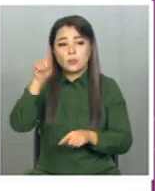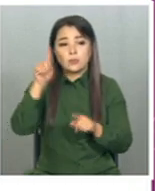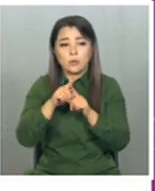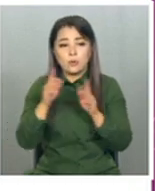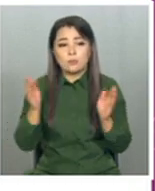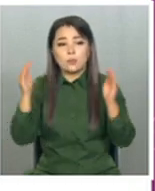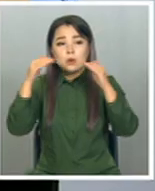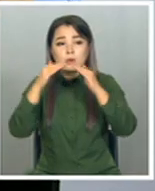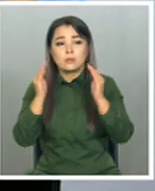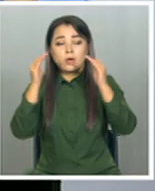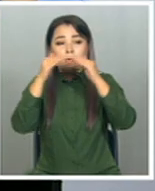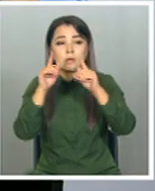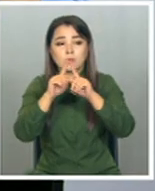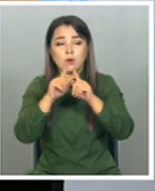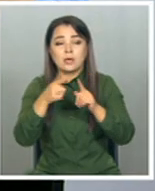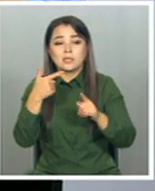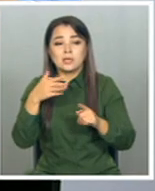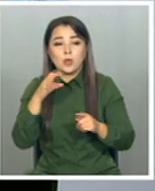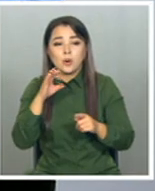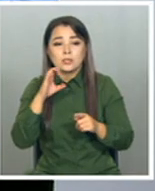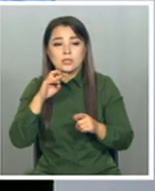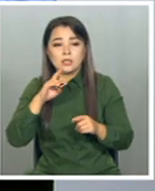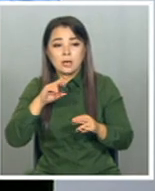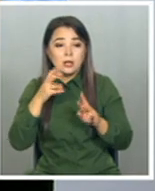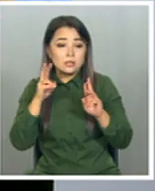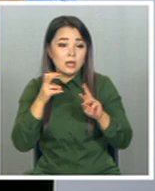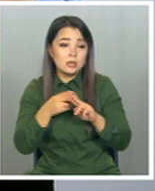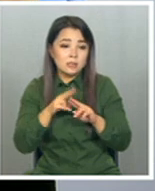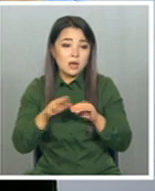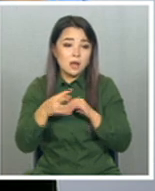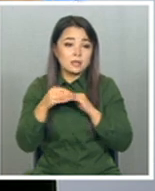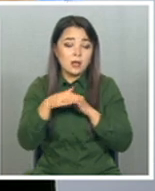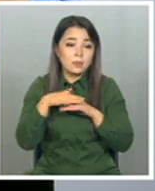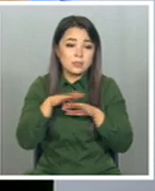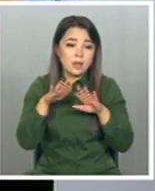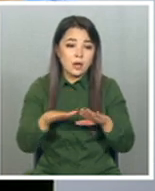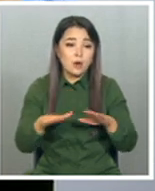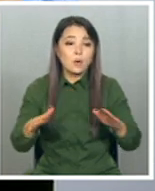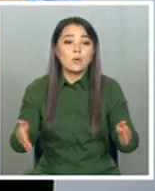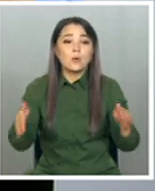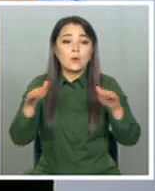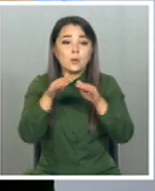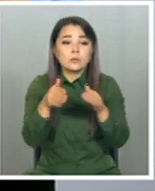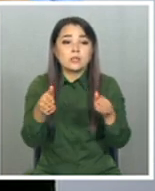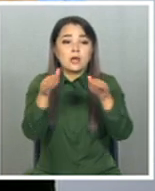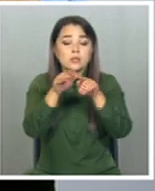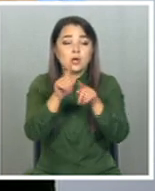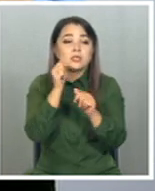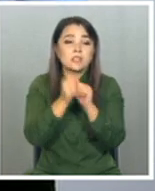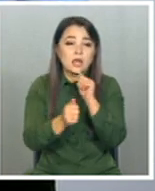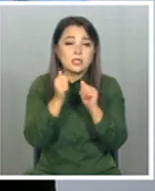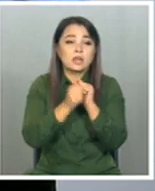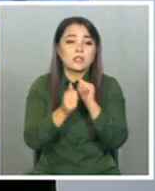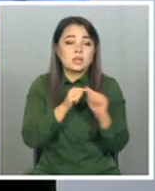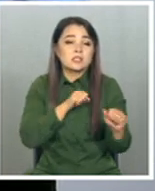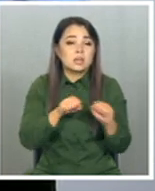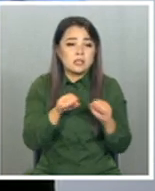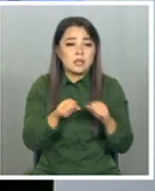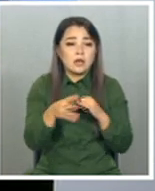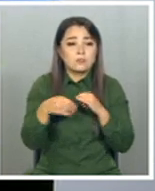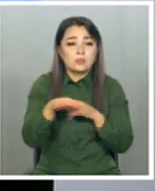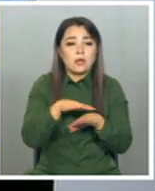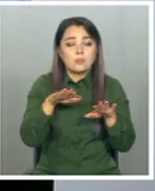Яғни, бір сөзбен айтқанда, геосинклинальды аймақтар, олар биік таулы өлкелер жи-жи жер сілкінетін